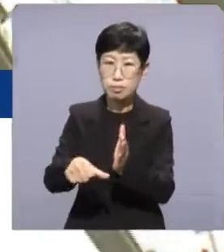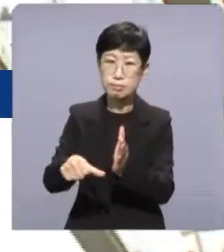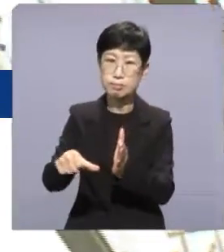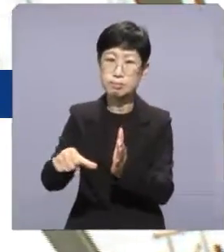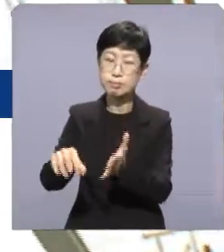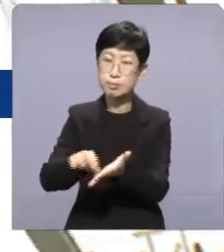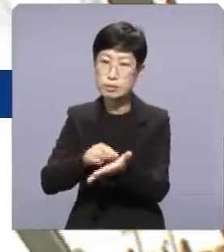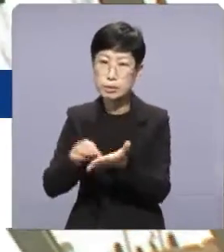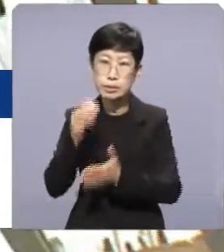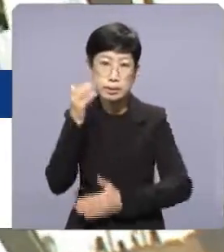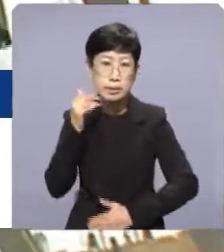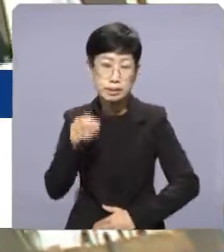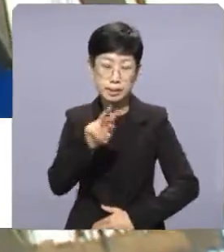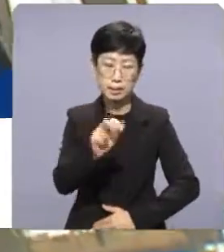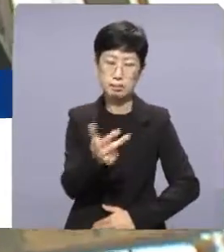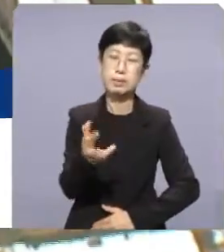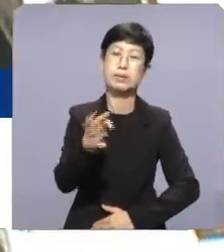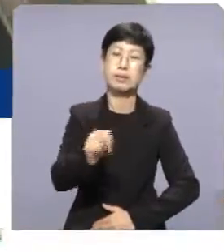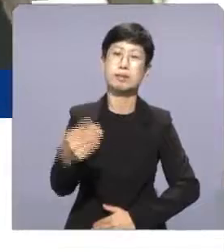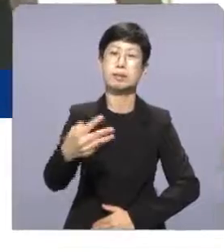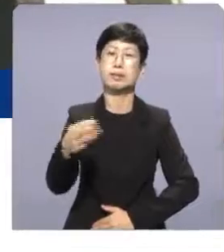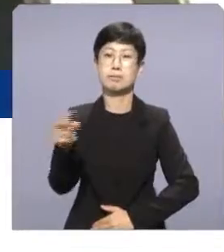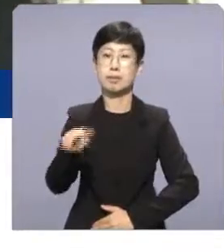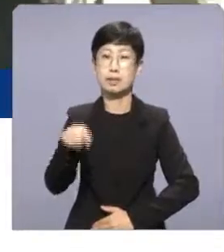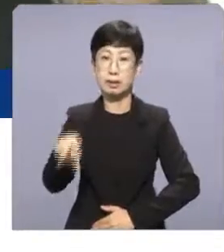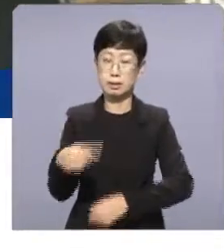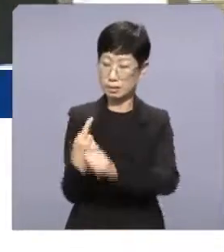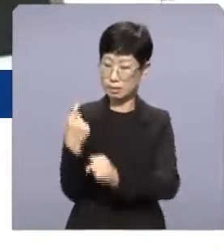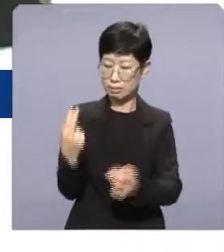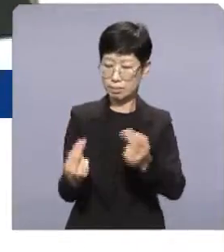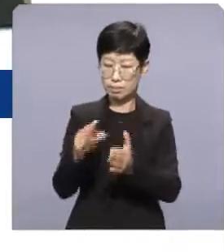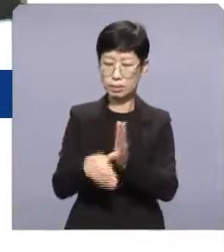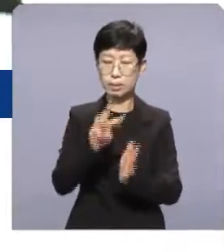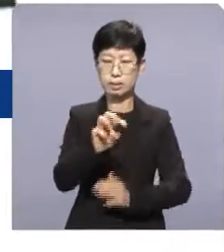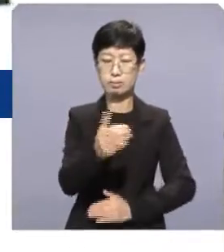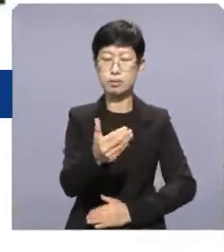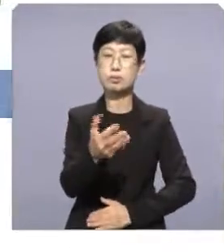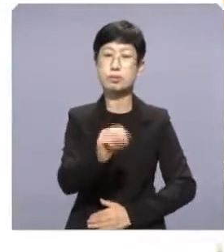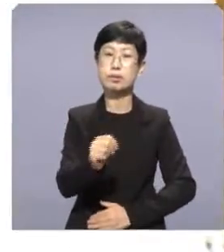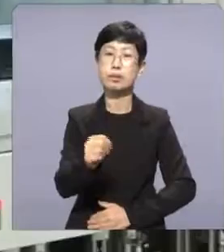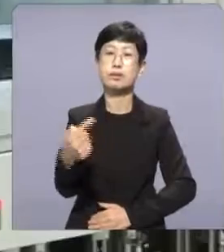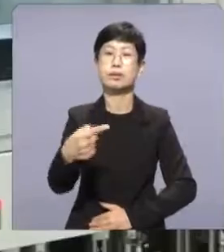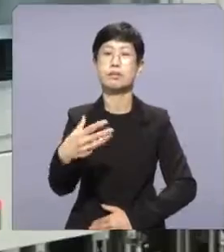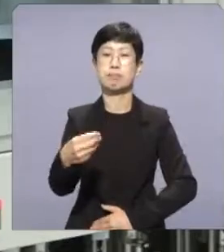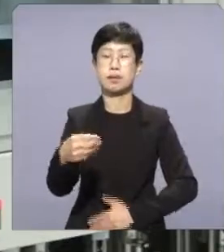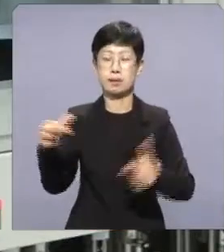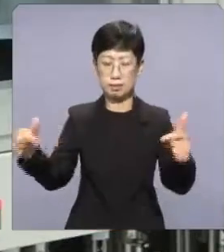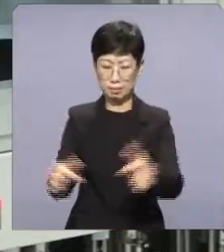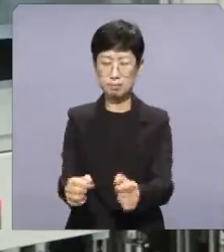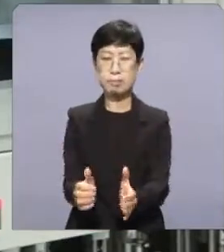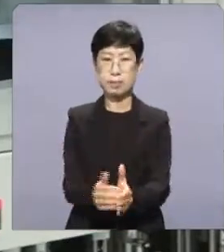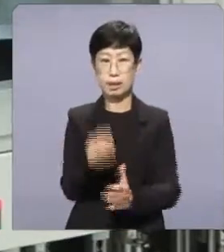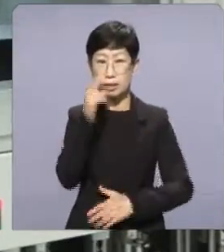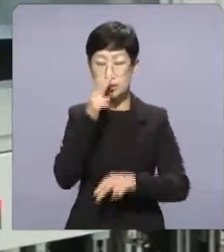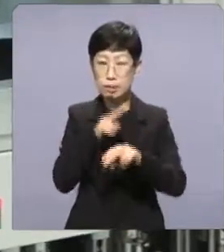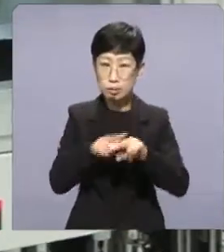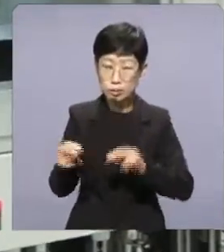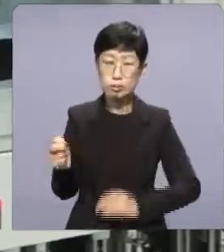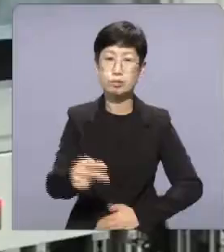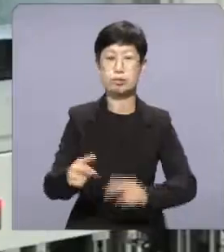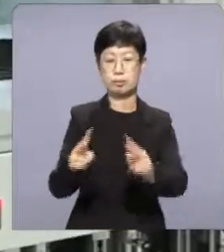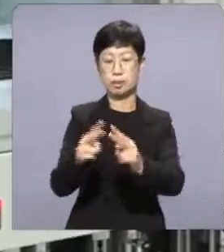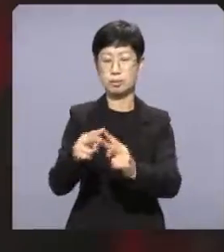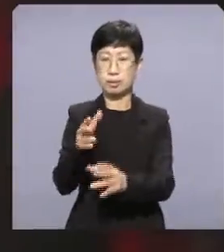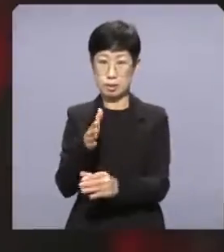27억 4,000만 달러로 한해 전보다 39억 1000만달러 줄었습니다 석유제품 과 반도체